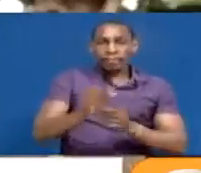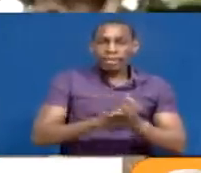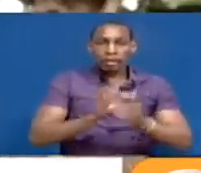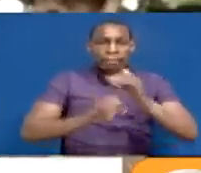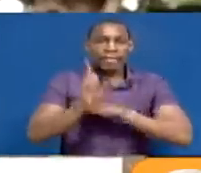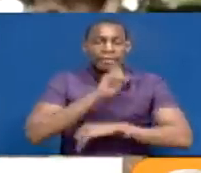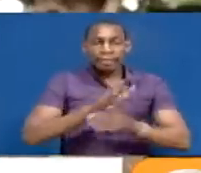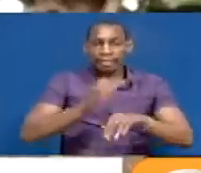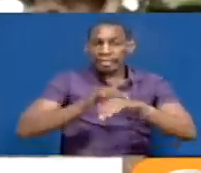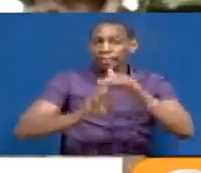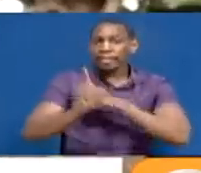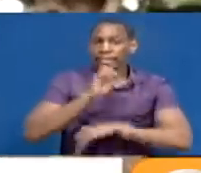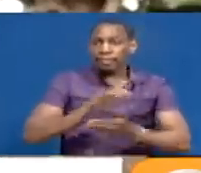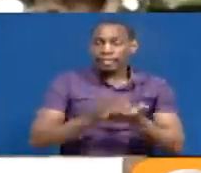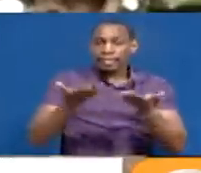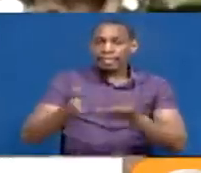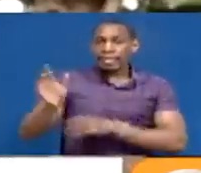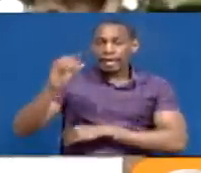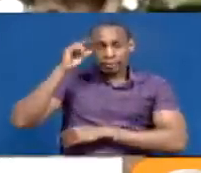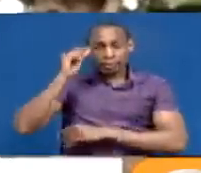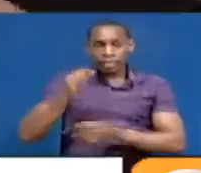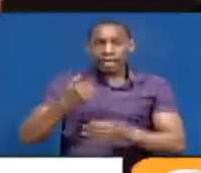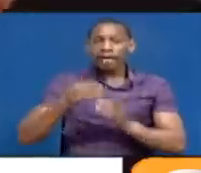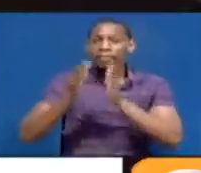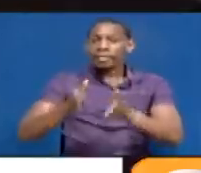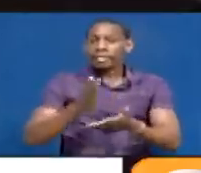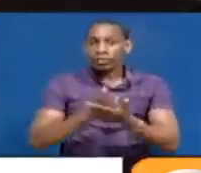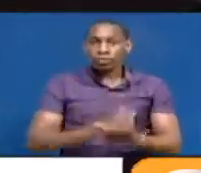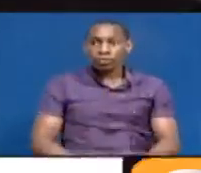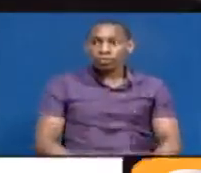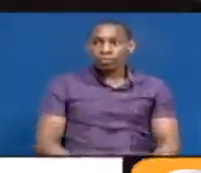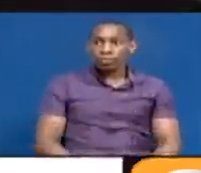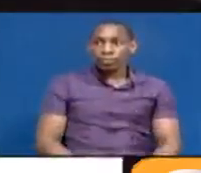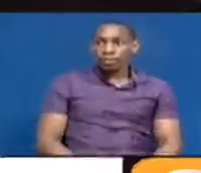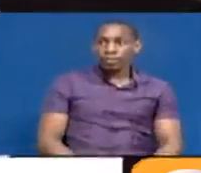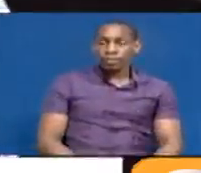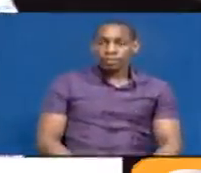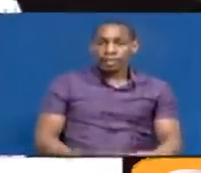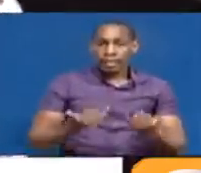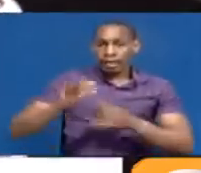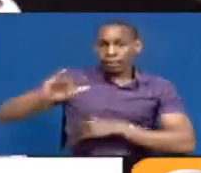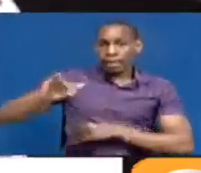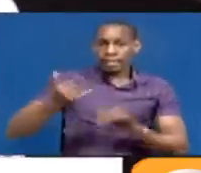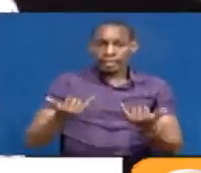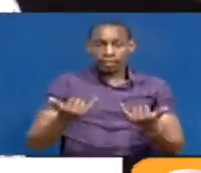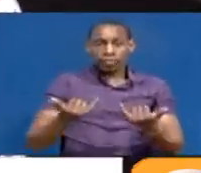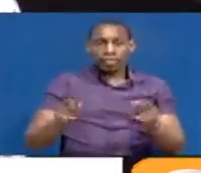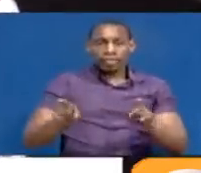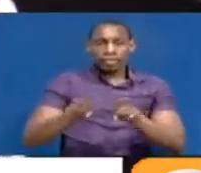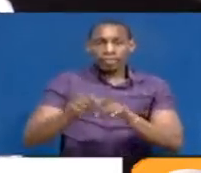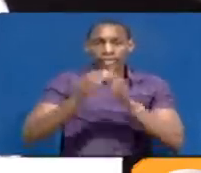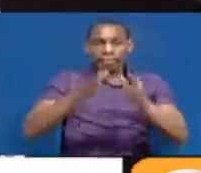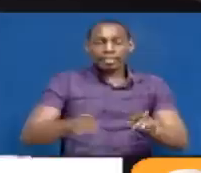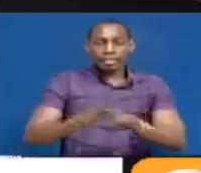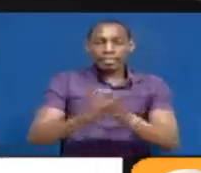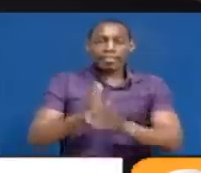fulani anaingia, kwani akiingia hapa Mombasa kulikuwa hakuna viongozi? Ule upungufu wetu umefika kwamba hata viongozi pia na